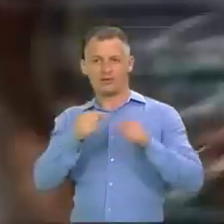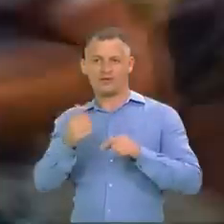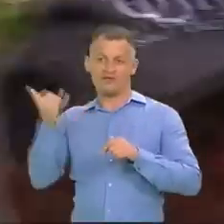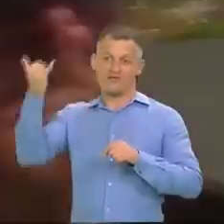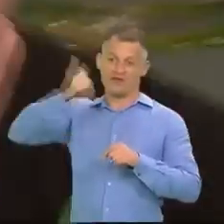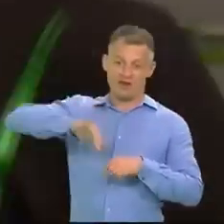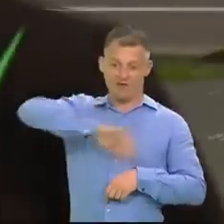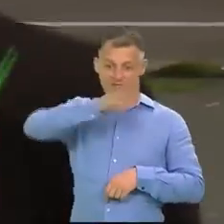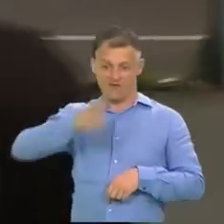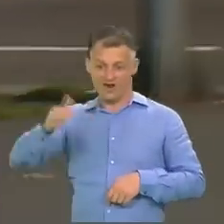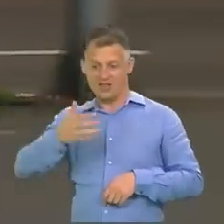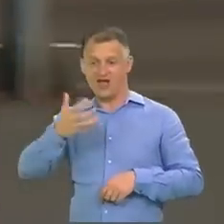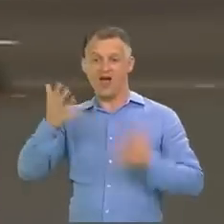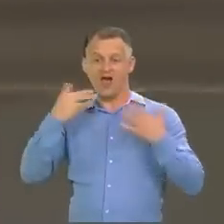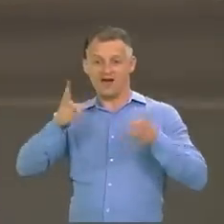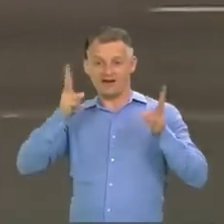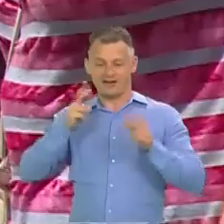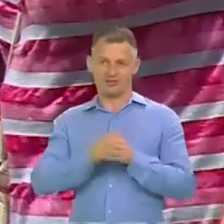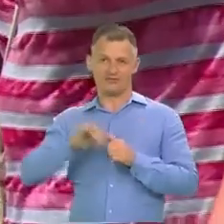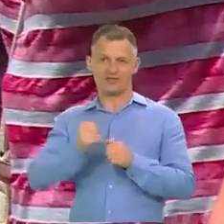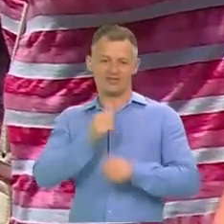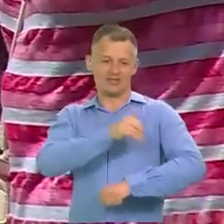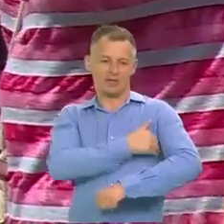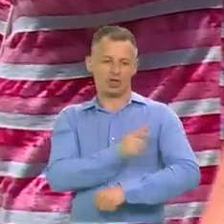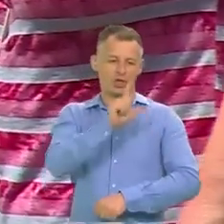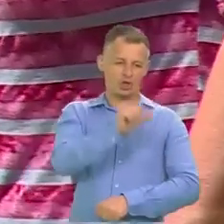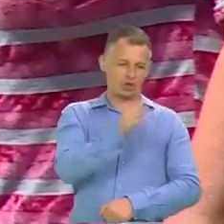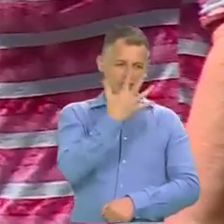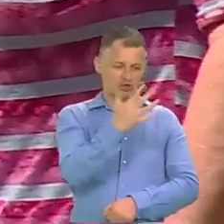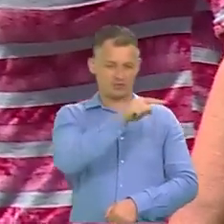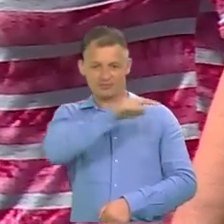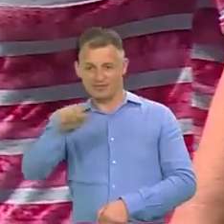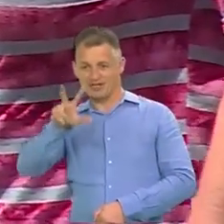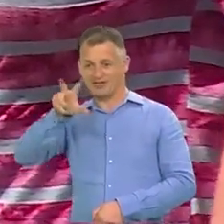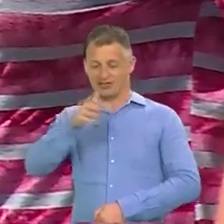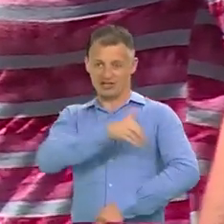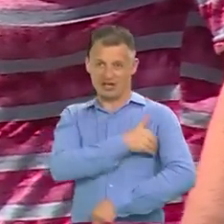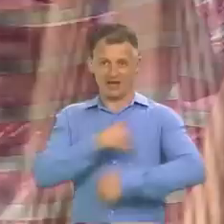rece peste țară. Temperaturile se vor încadra între 25 și 30 de grade Celsius.